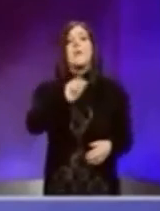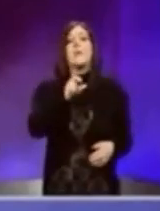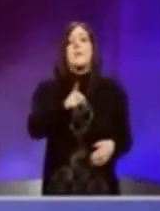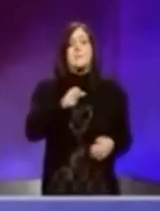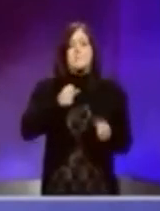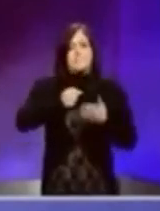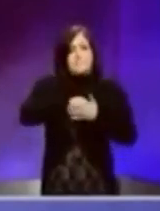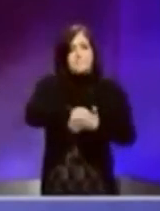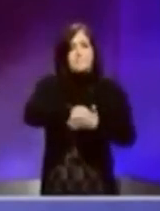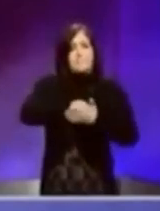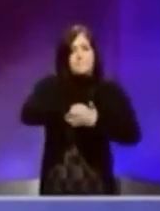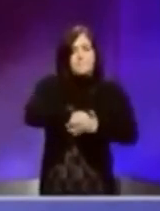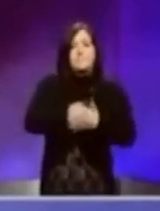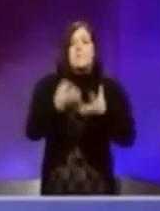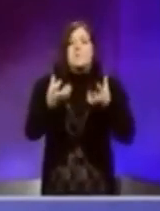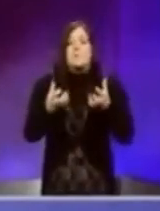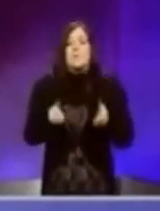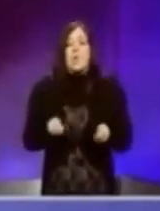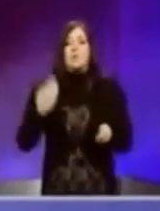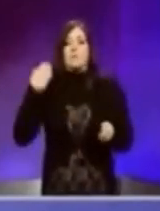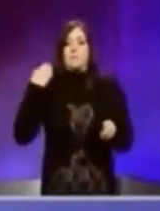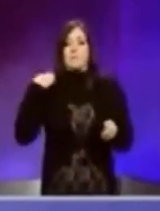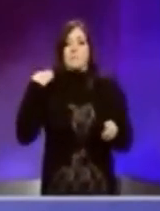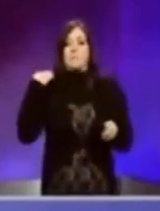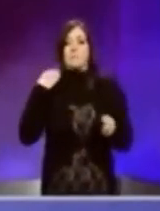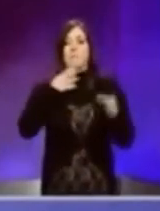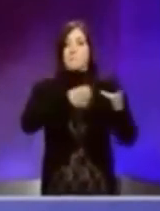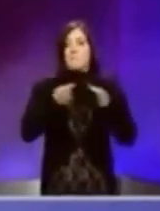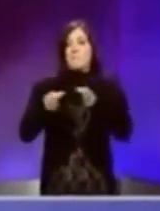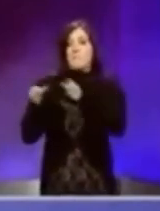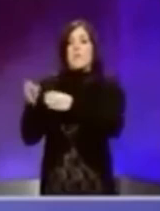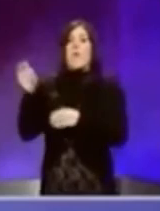fuq il-ħtieġa li l-istituzzjonijiet tal-Unjoni Ewropea